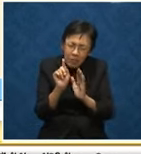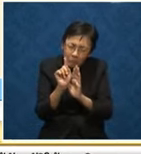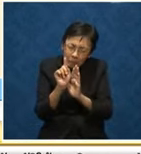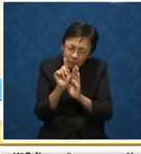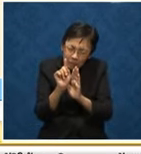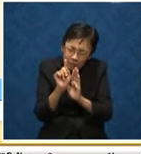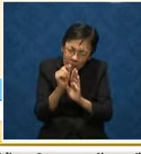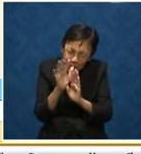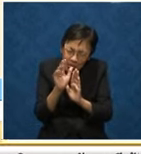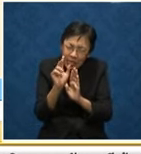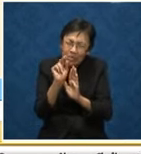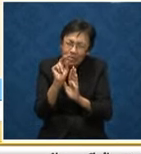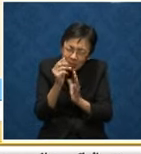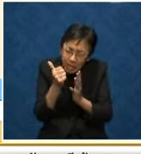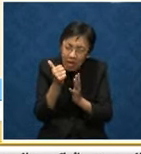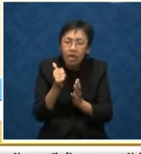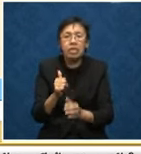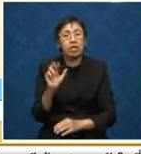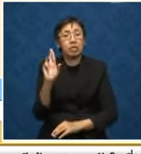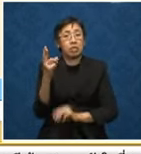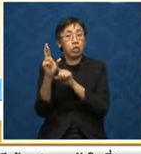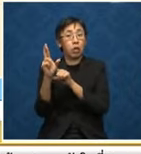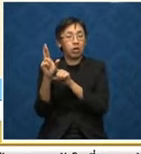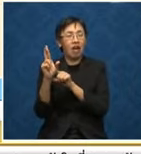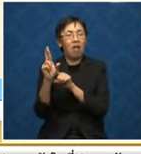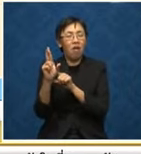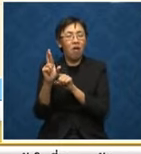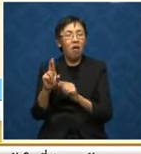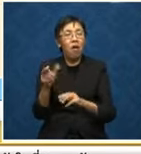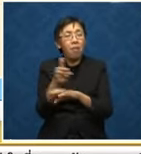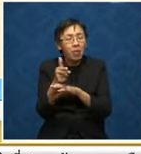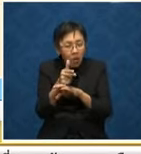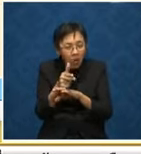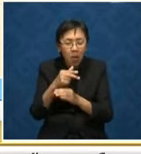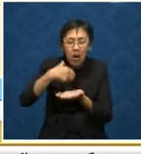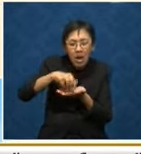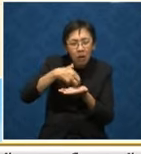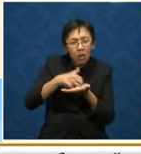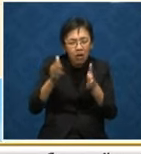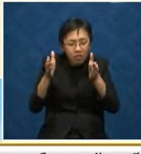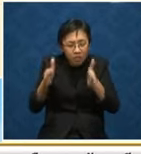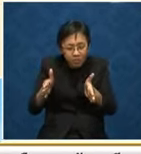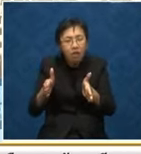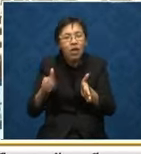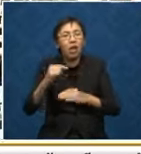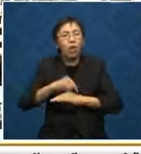าทีขออนุญาตเอา TikTokเป็นบรรทัดฐานครับ